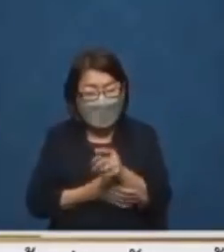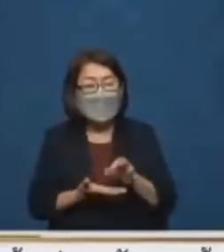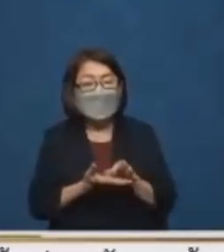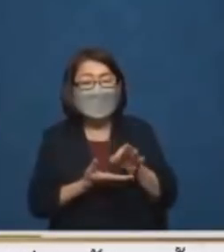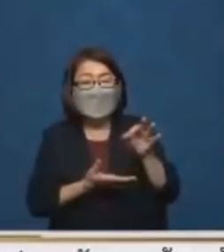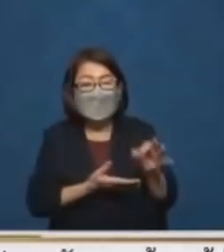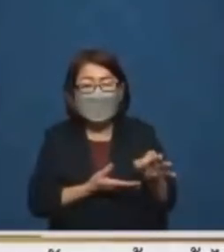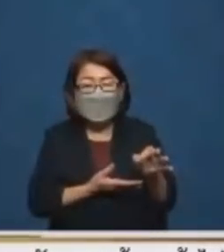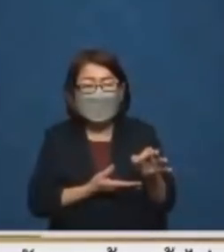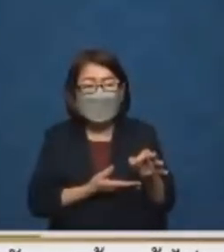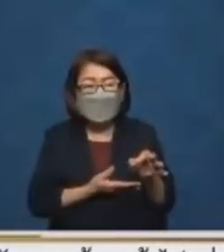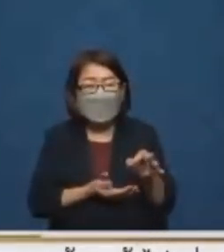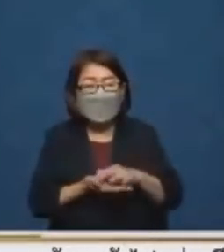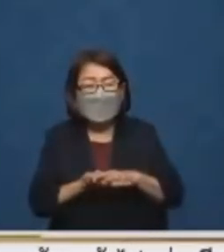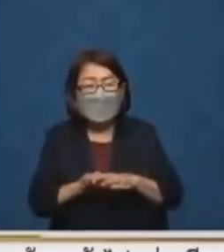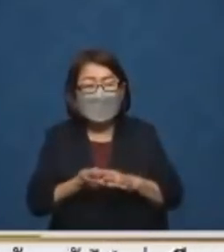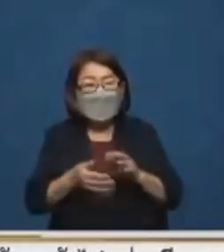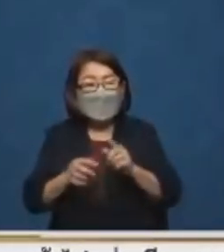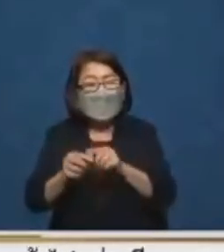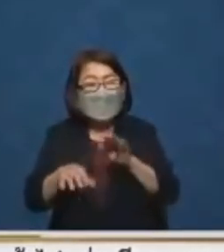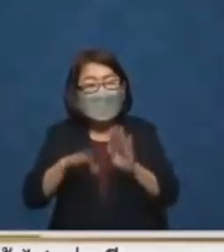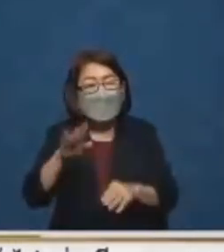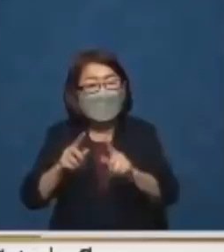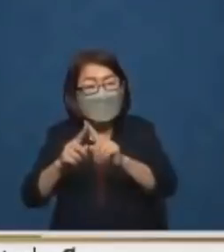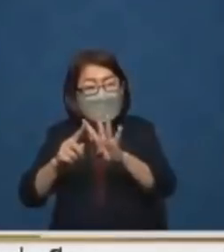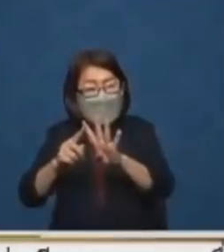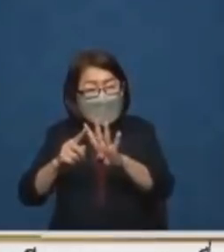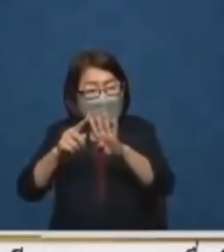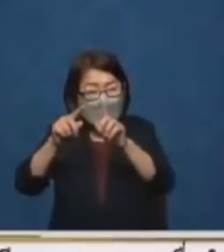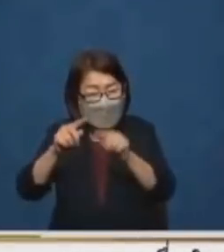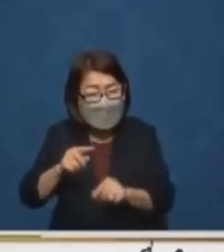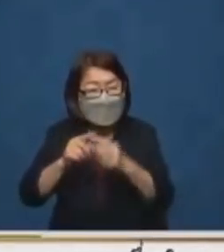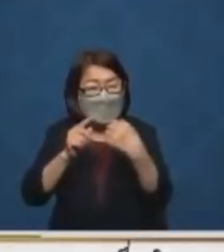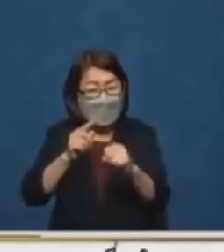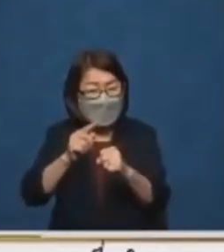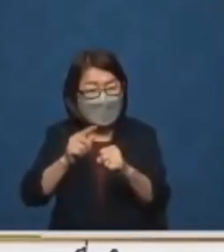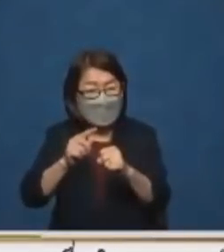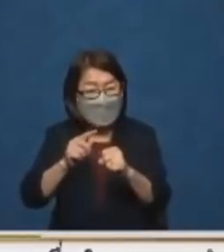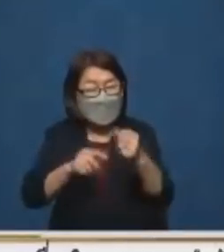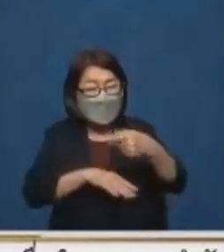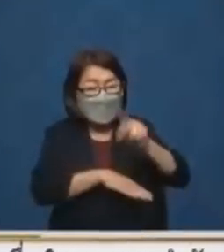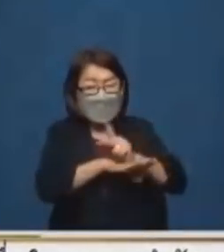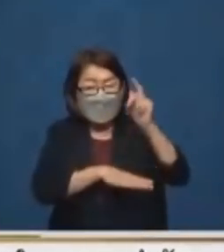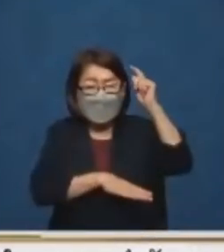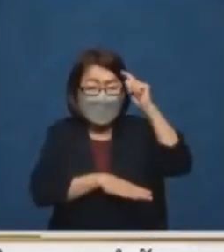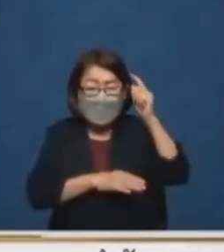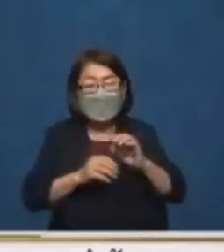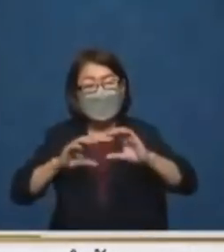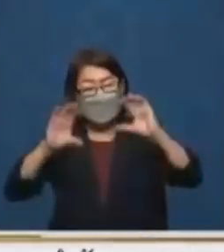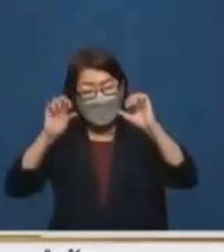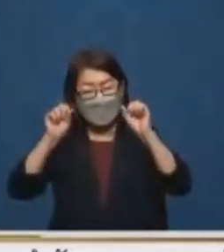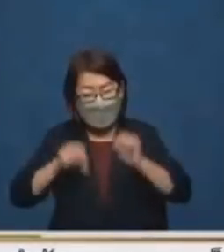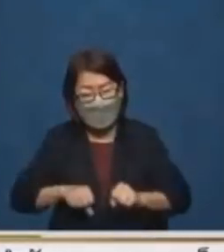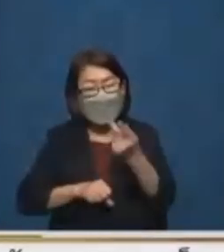ตัวเลกที่ 4 ถึงตัเลกท 10แต่ท่ประธานครั ขอรมออนุมัิ